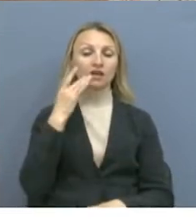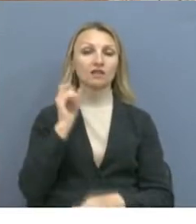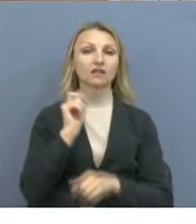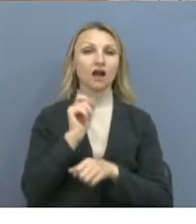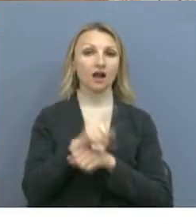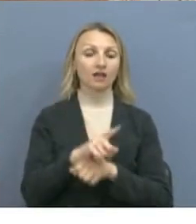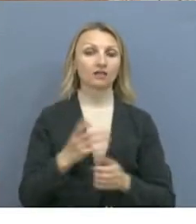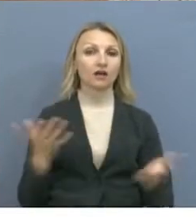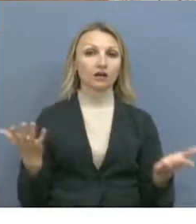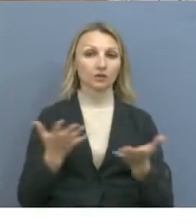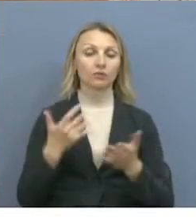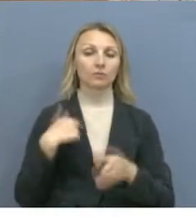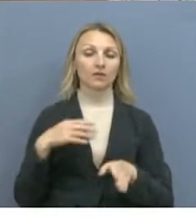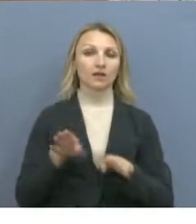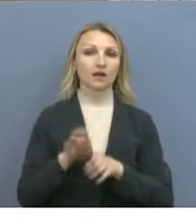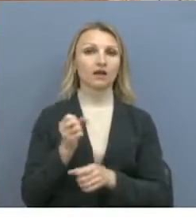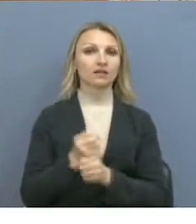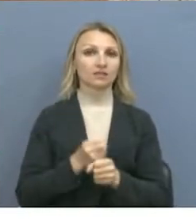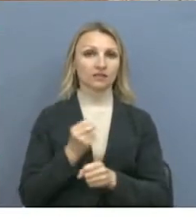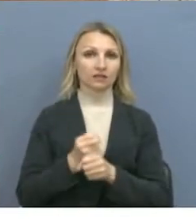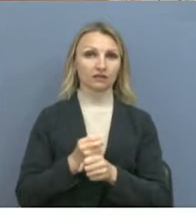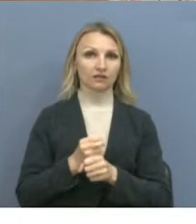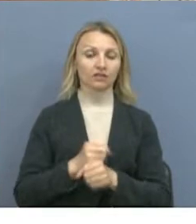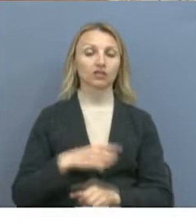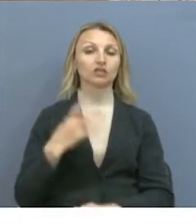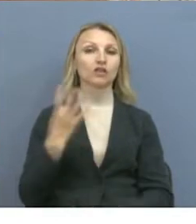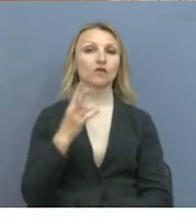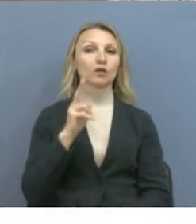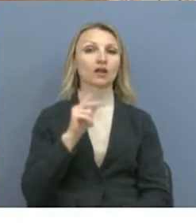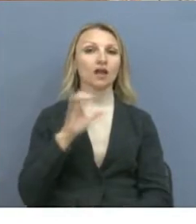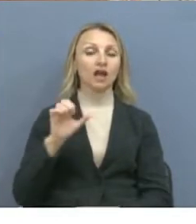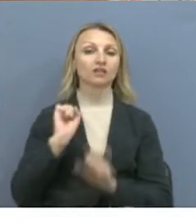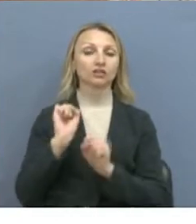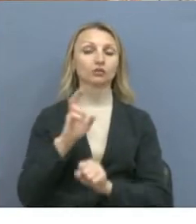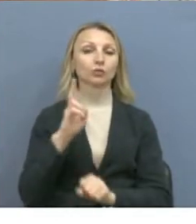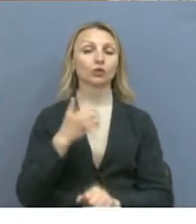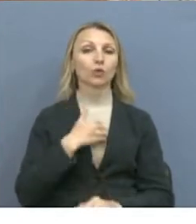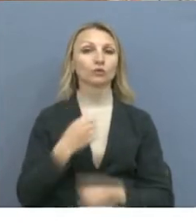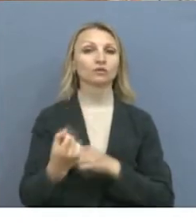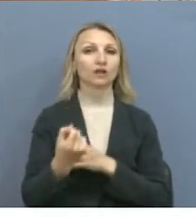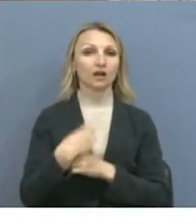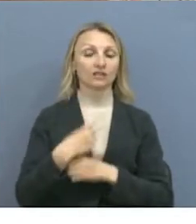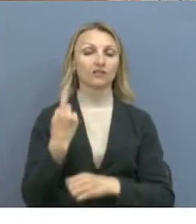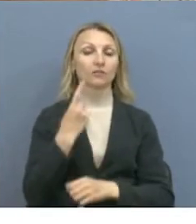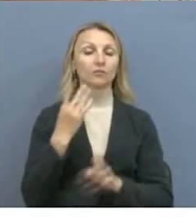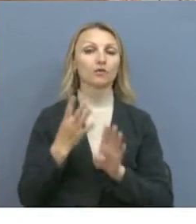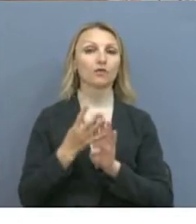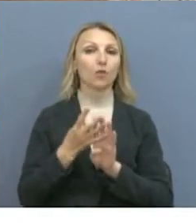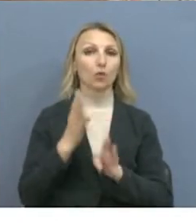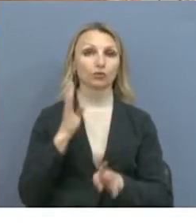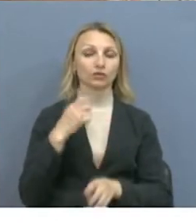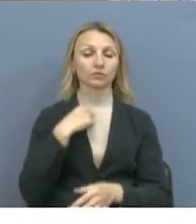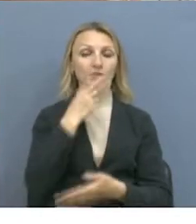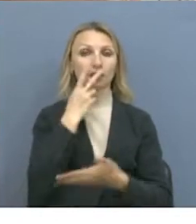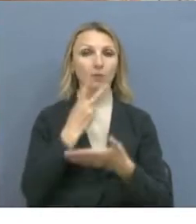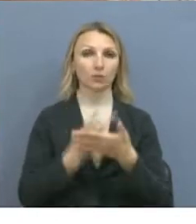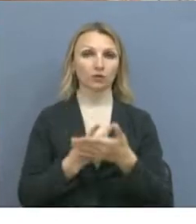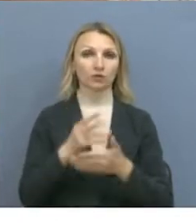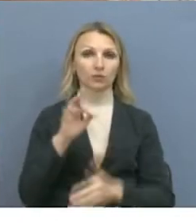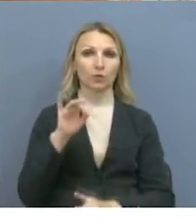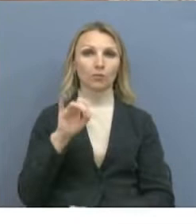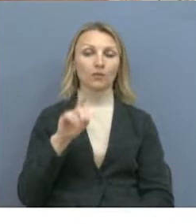чтобы бронежилет был огнестойкий и БР-4 класса защиты. И в первую очередь мы отрабатываем образец первый.